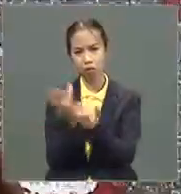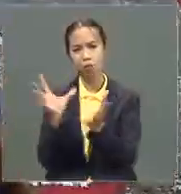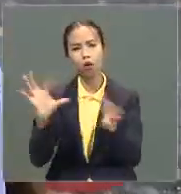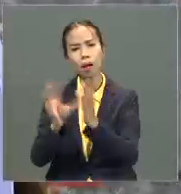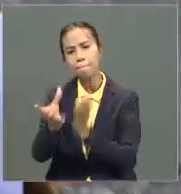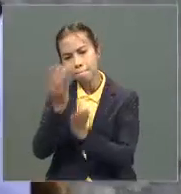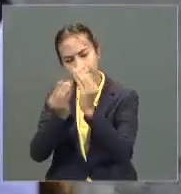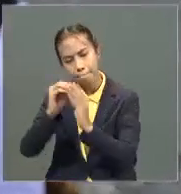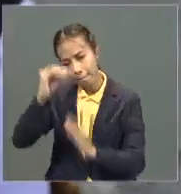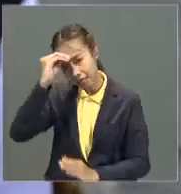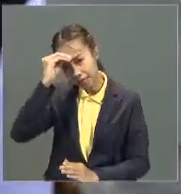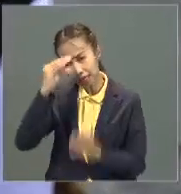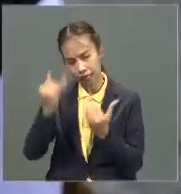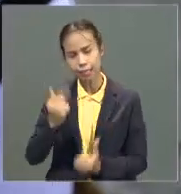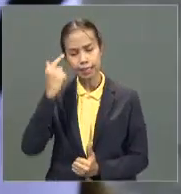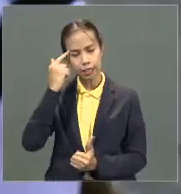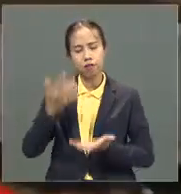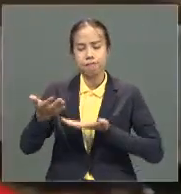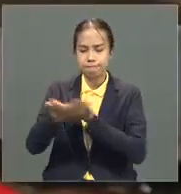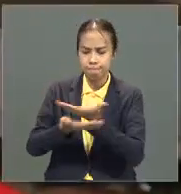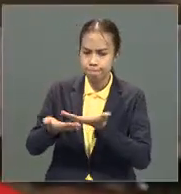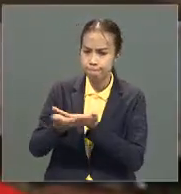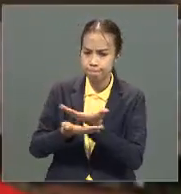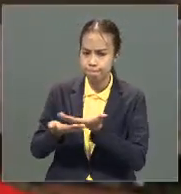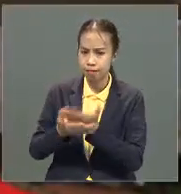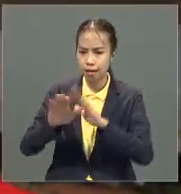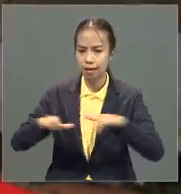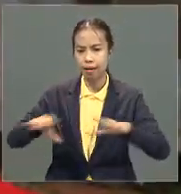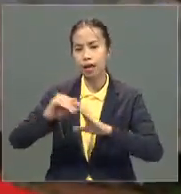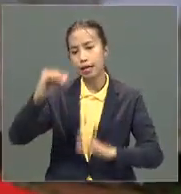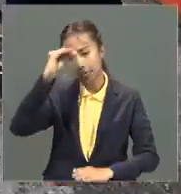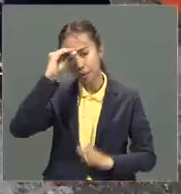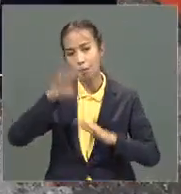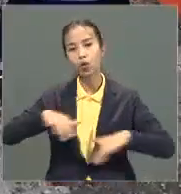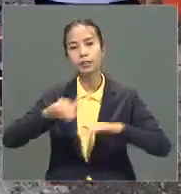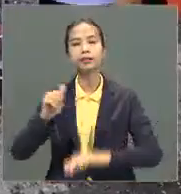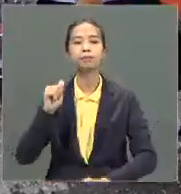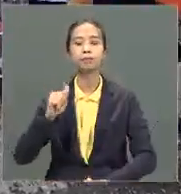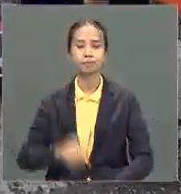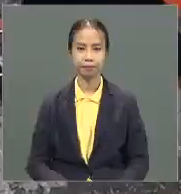ร่วมกันถึงข้อพิจารณาการผ่อนคลายให้นักเรียนสามารถเรียนได้ตามปกติค่ะ